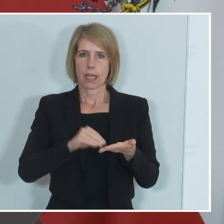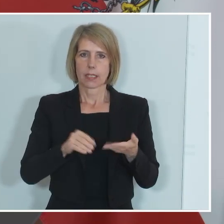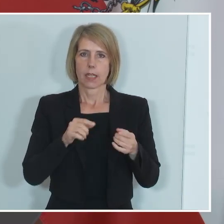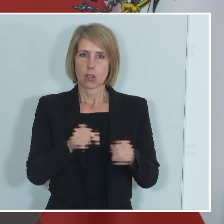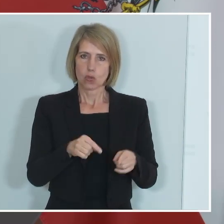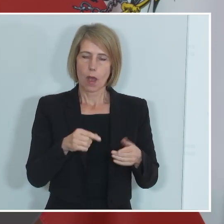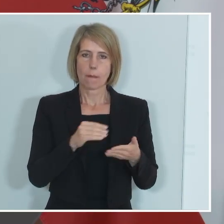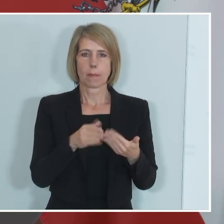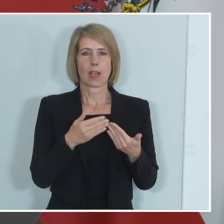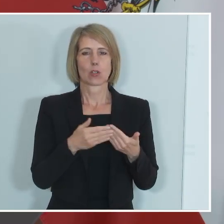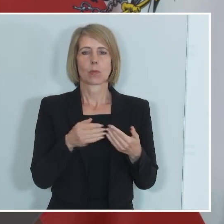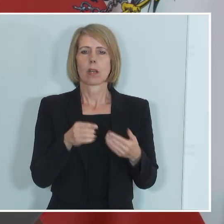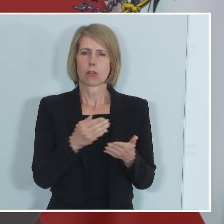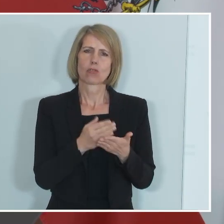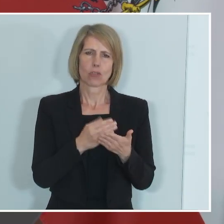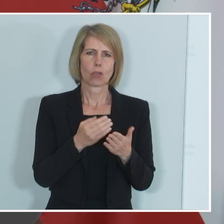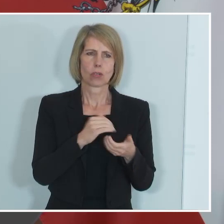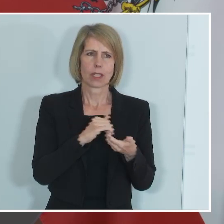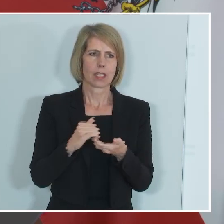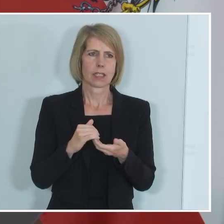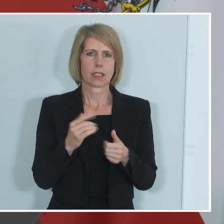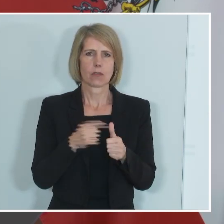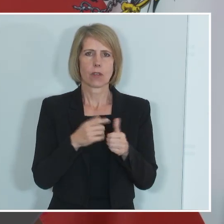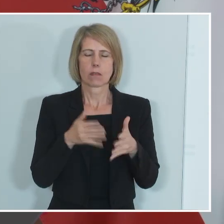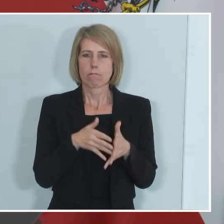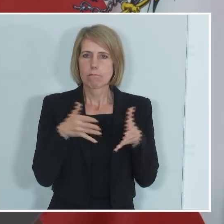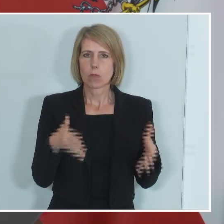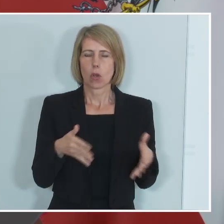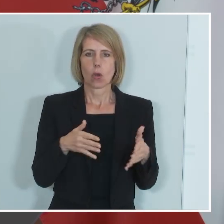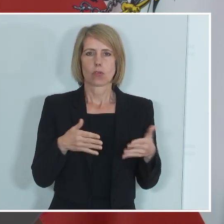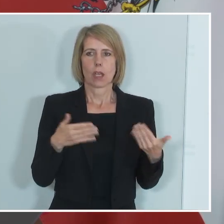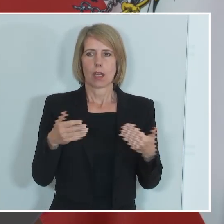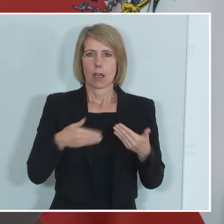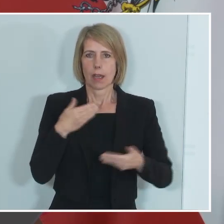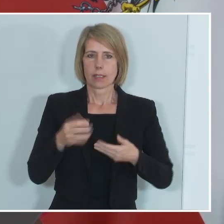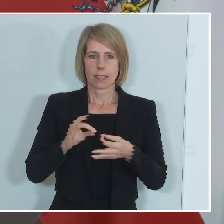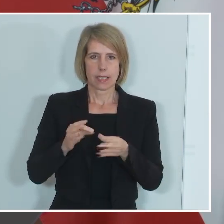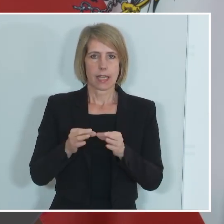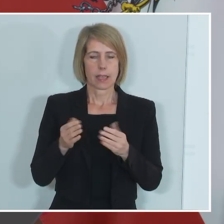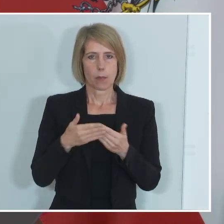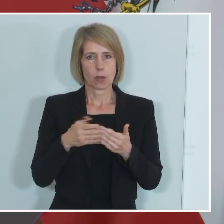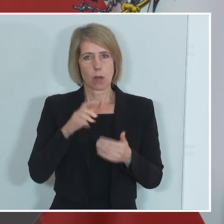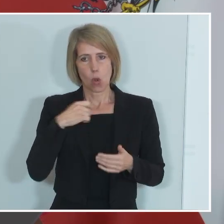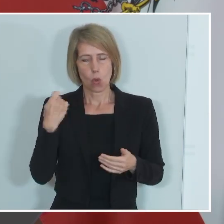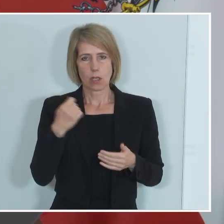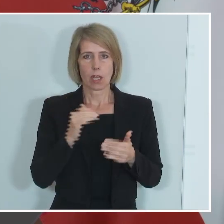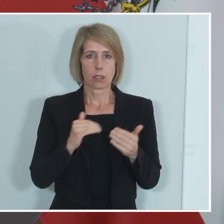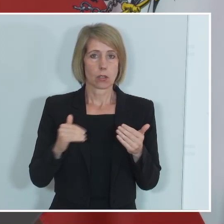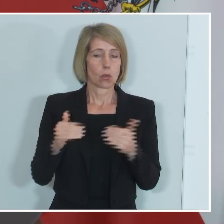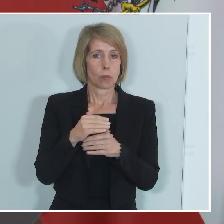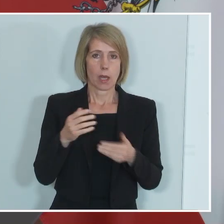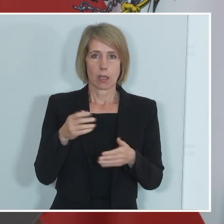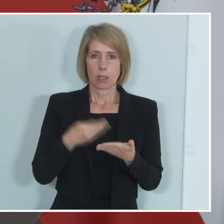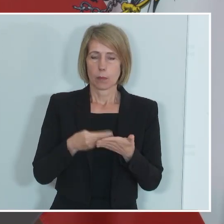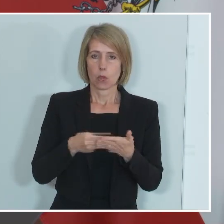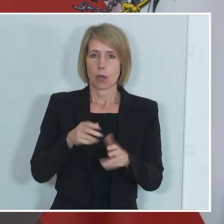Beispiel, das negativ ist, wenn hier große Handelsketten im Nachbarstaat Ungarn über Gebühr besteuert werden und das